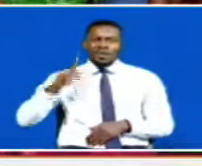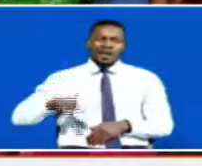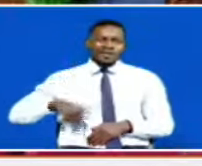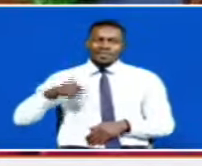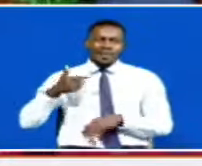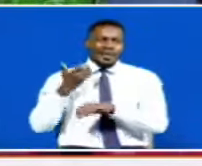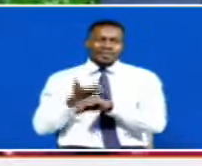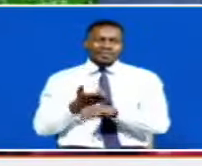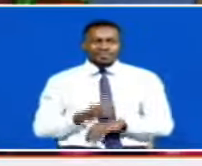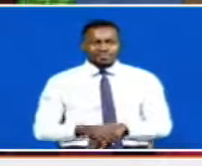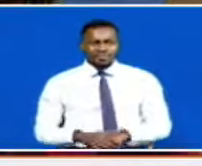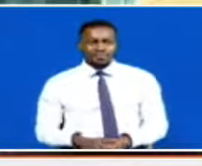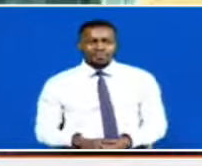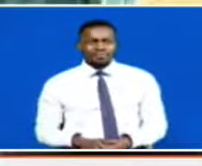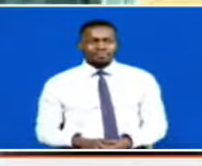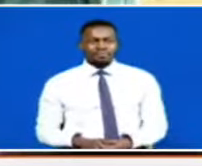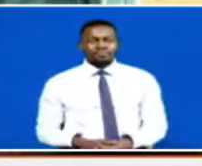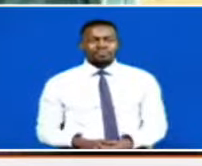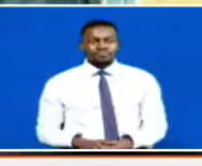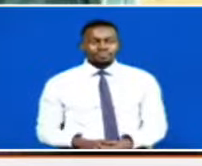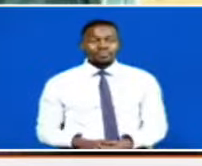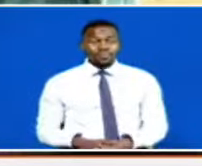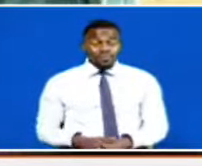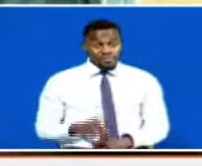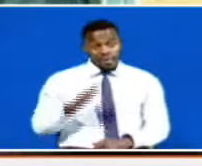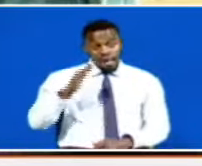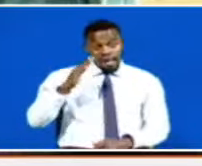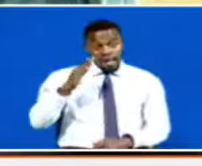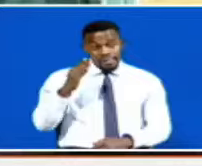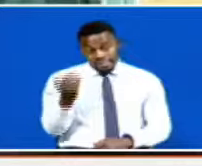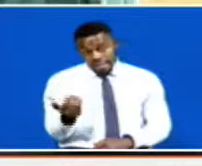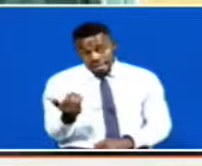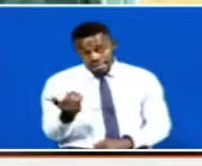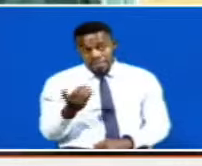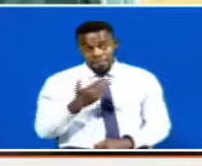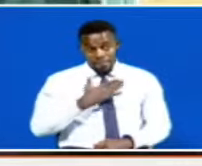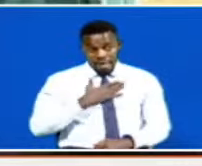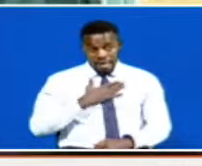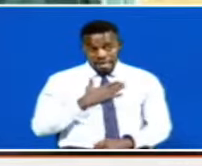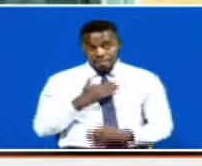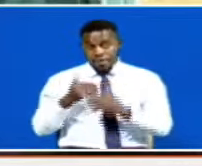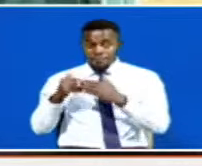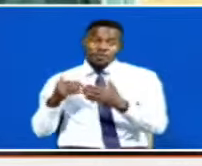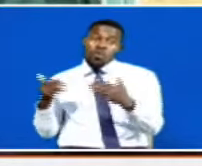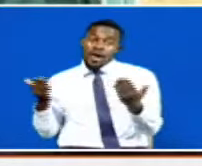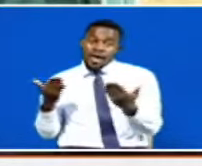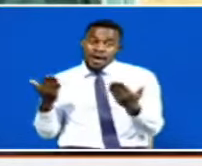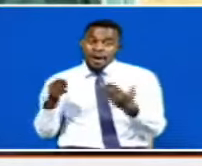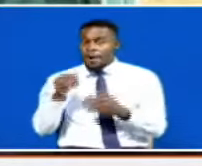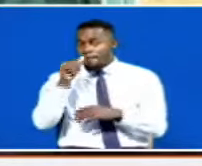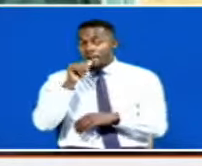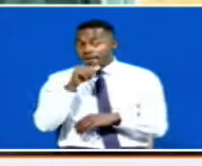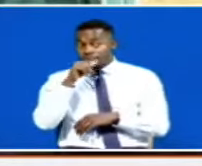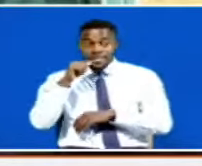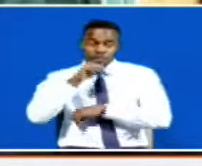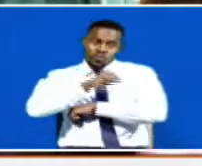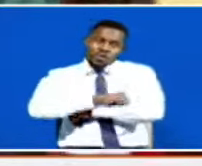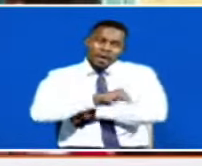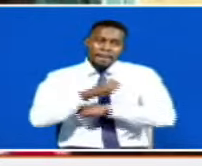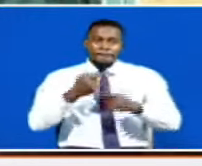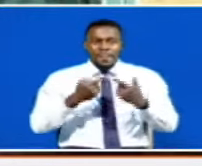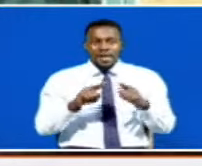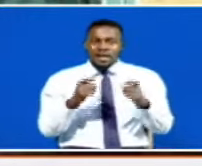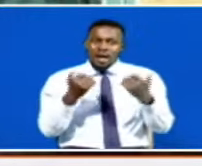Sasa kulingana na mimi, mtoto wangu alikuwa anasomea private. Sasa maisha ikakuwa ngumu, ndio sababu